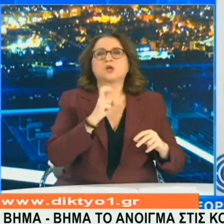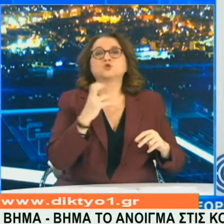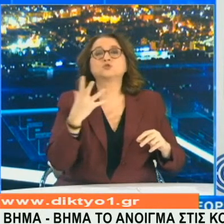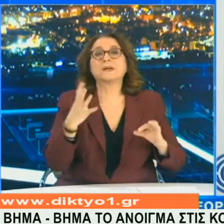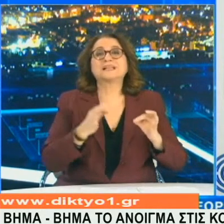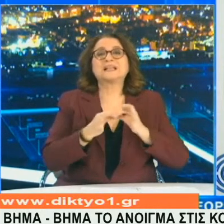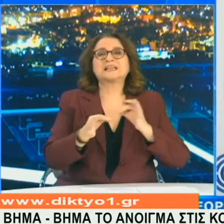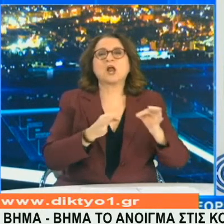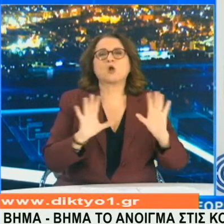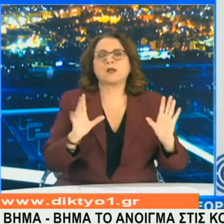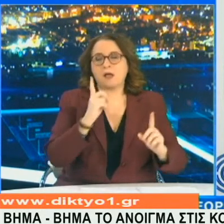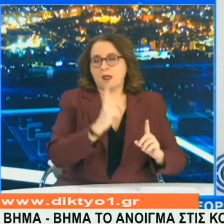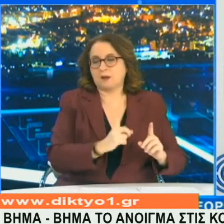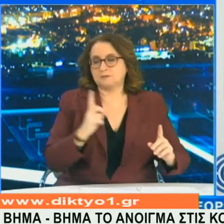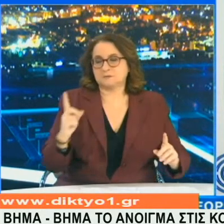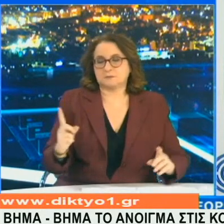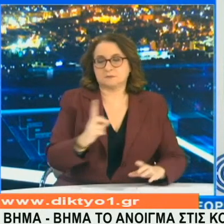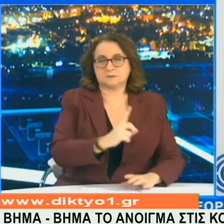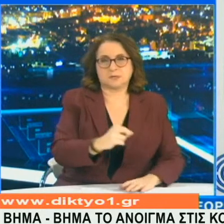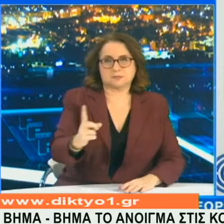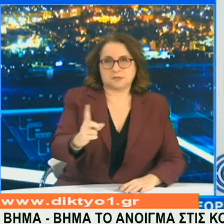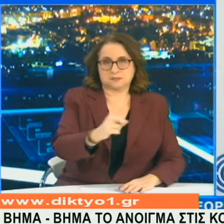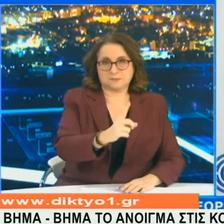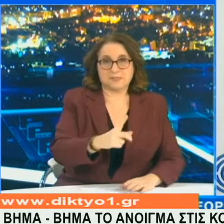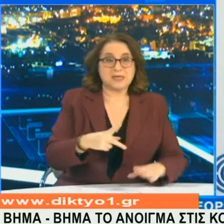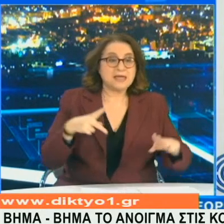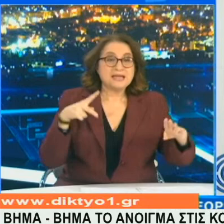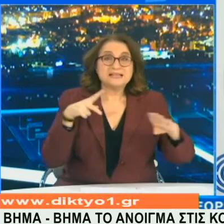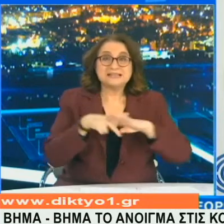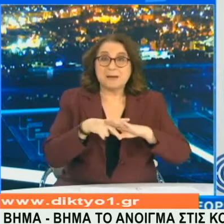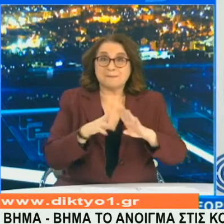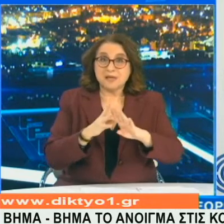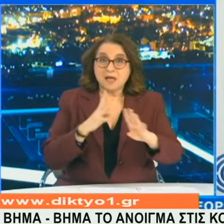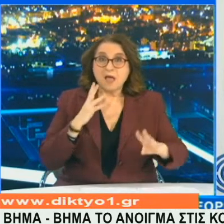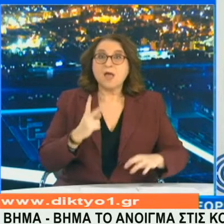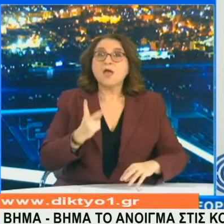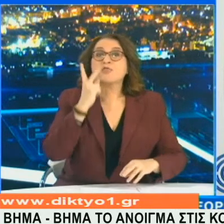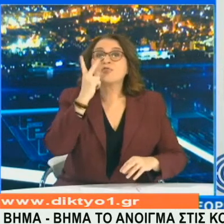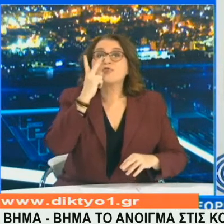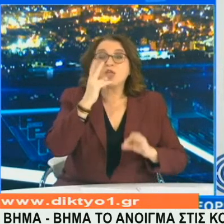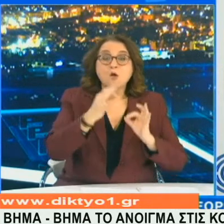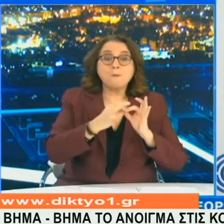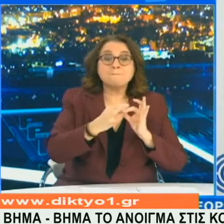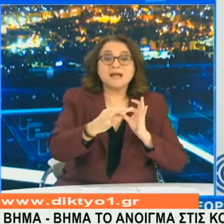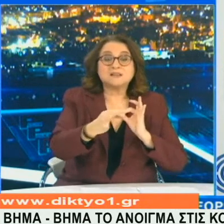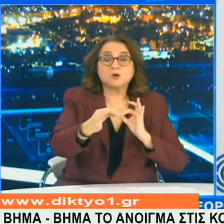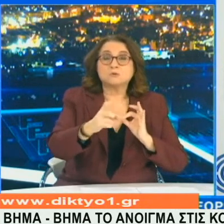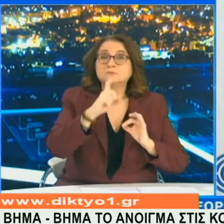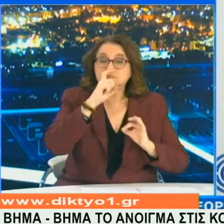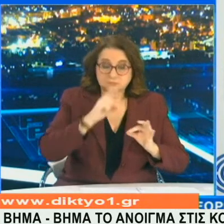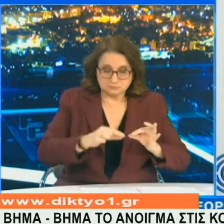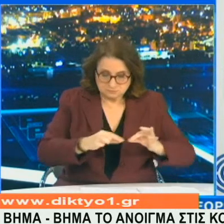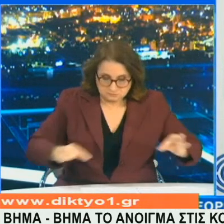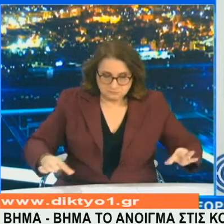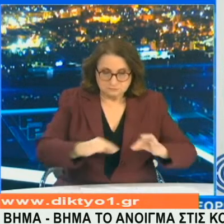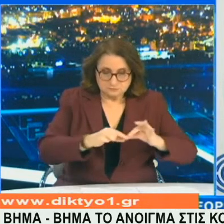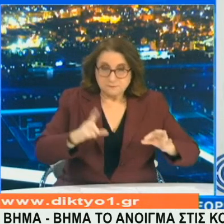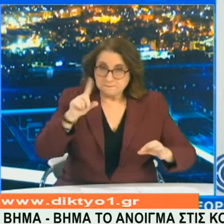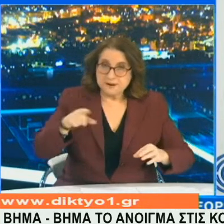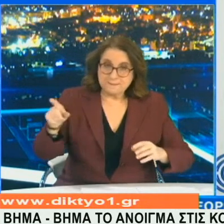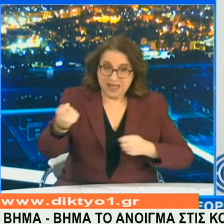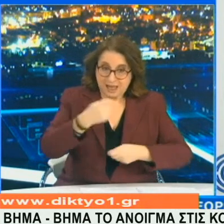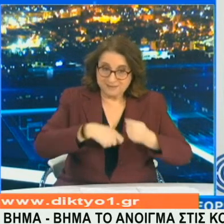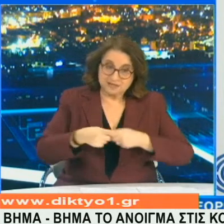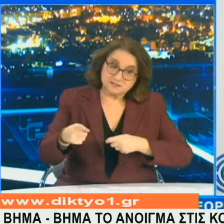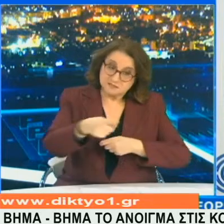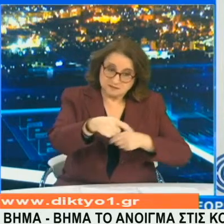Στα ταμεία θα υπάρχει υποχρεωτική απόσταση 2 μέτρων και οι επιχειρήσεις καλό είναι να έχουν φτιάξει ανάλογη σήμανση προς τα ταμεία τους